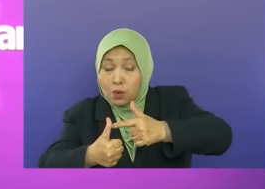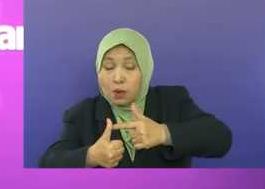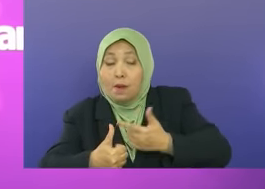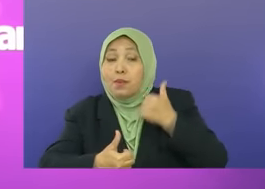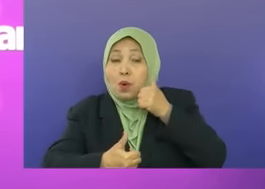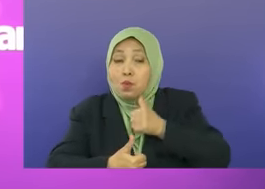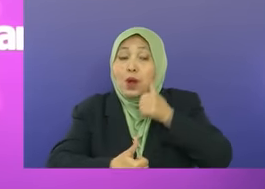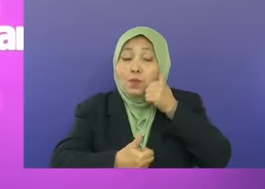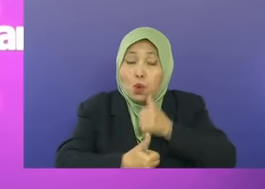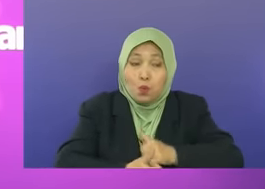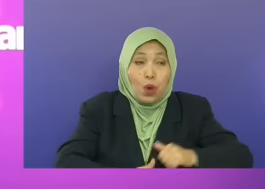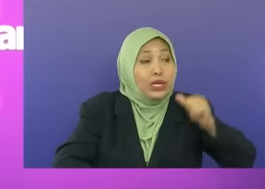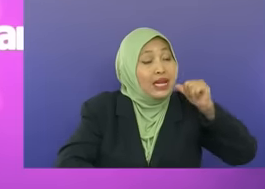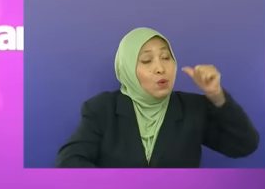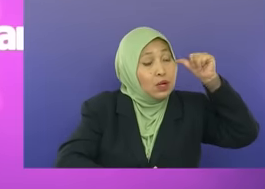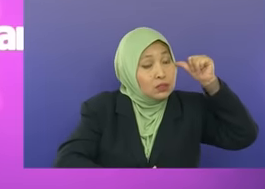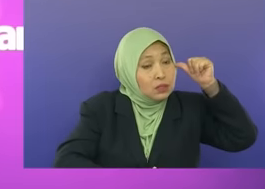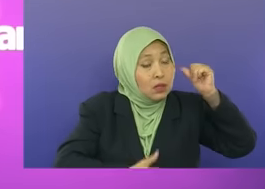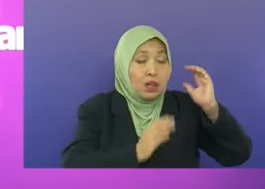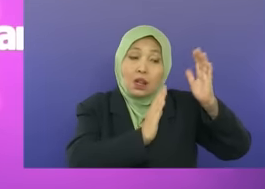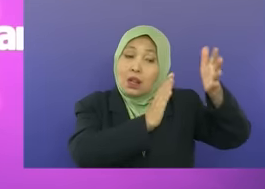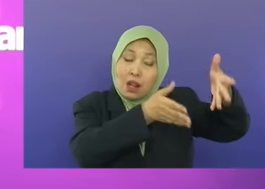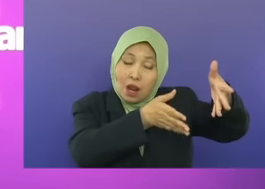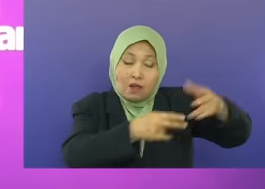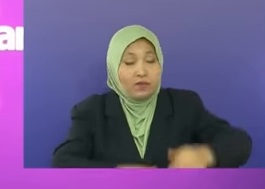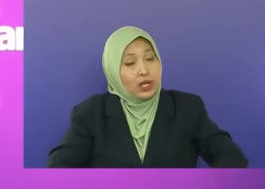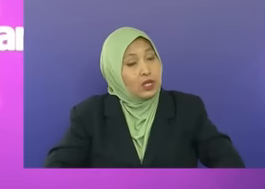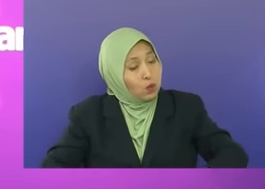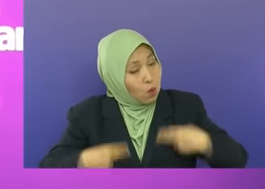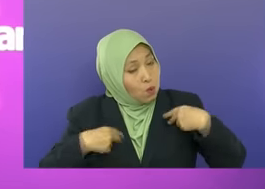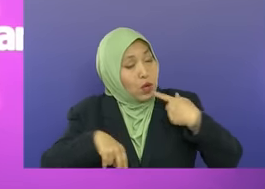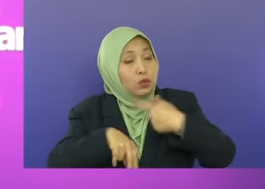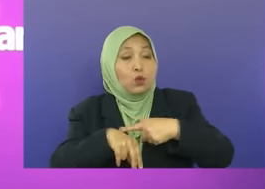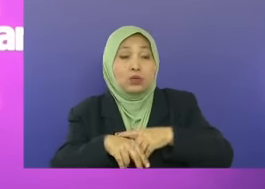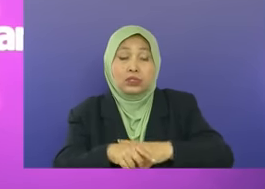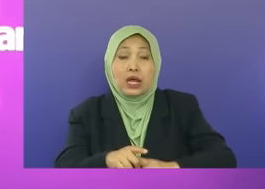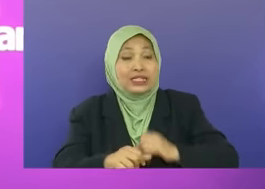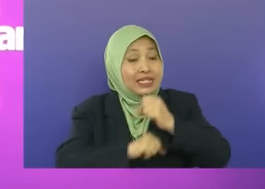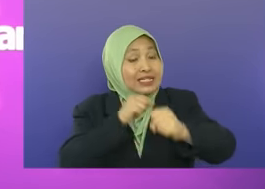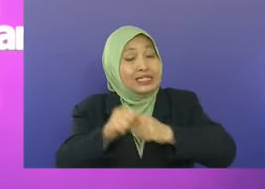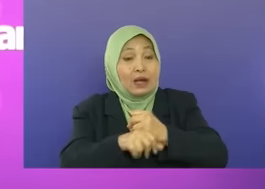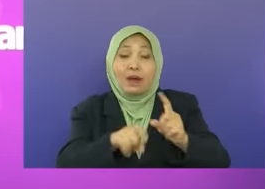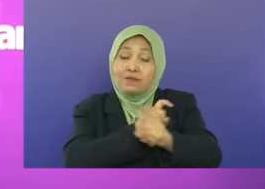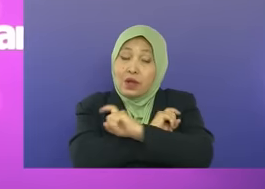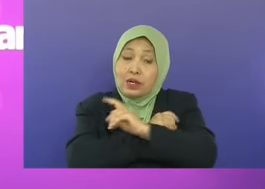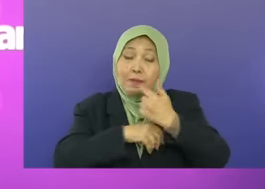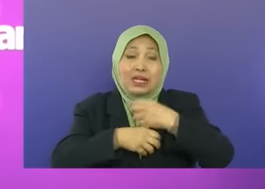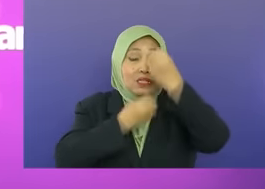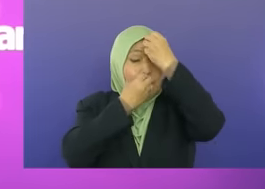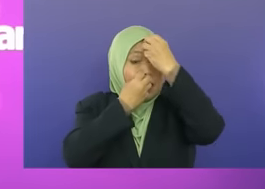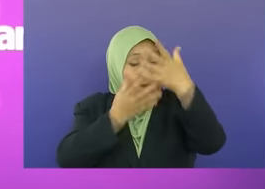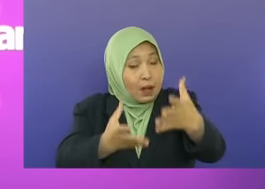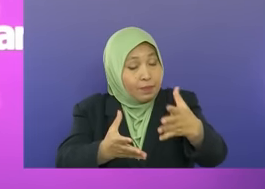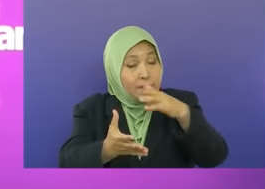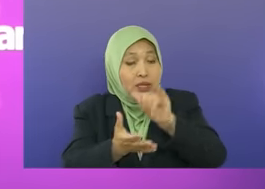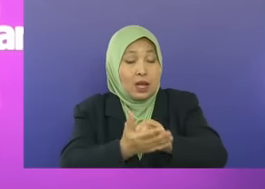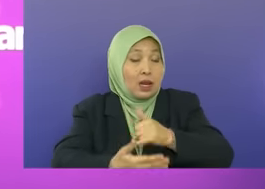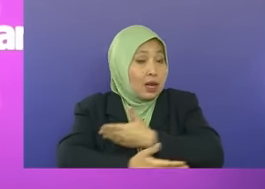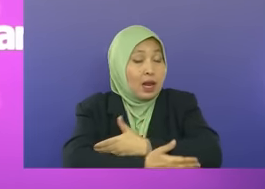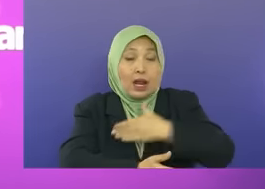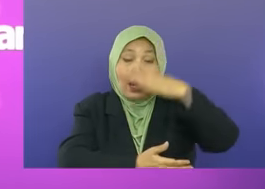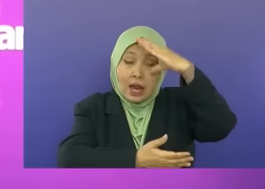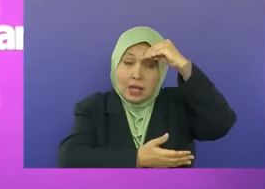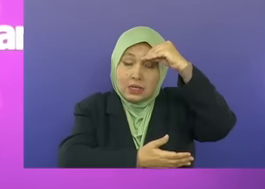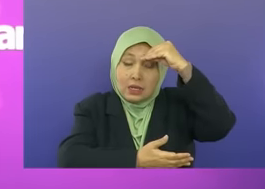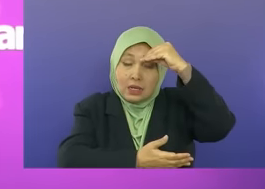perempuan-perempuan dewasa juga dibiarkan hidup pada waktu zaman Firaun ketika pengumuman dikatakan bahwa anak-anak lelaki